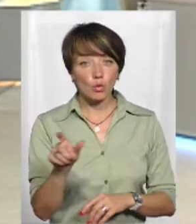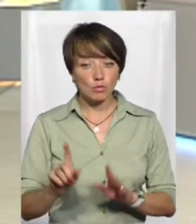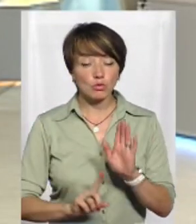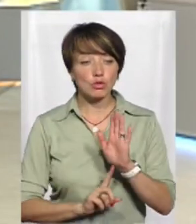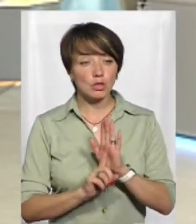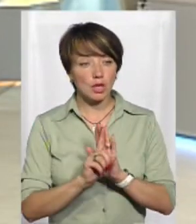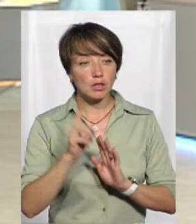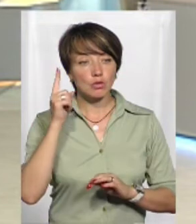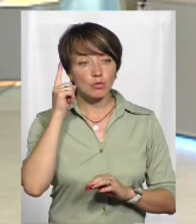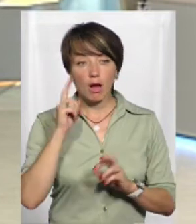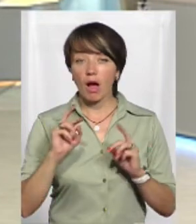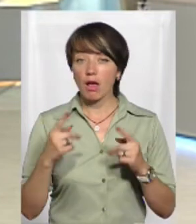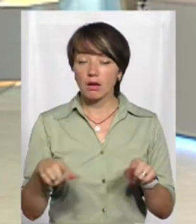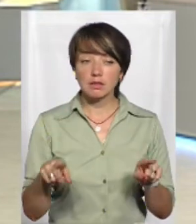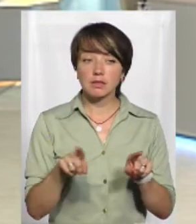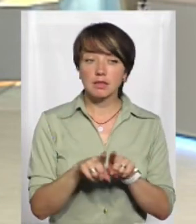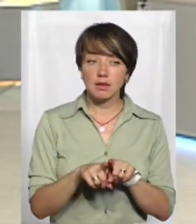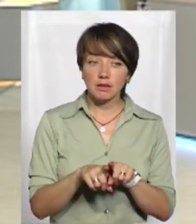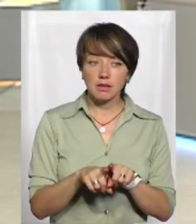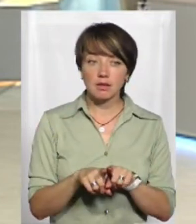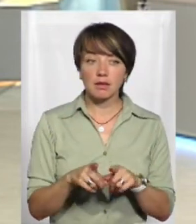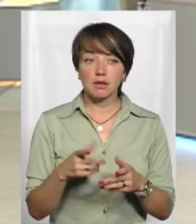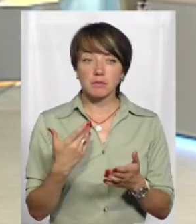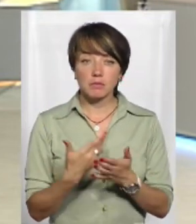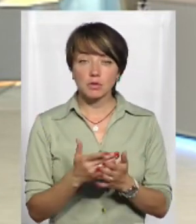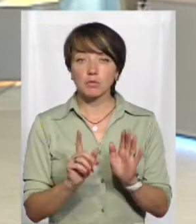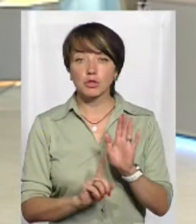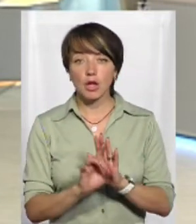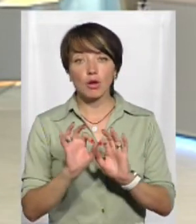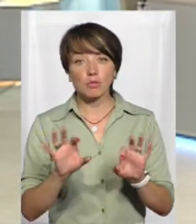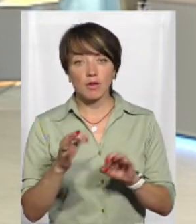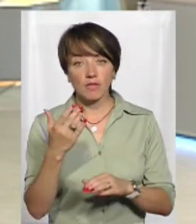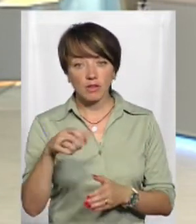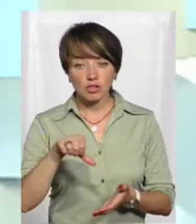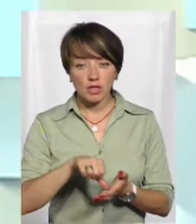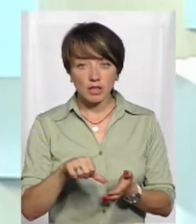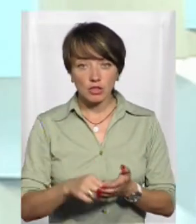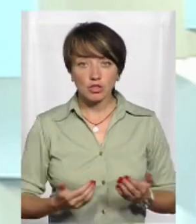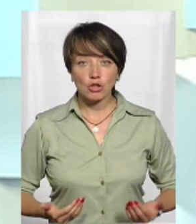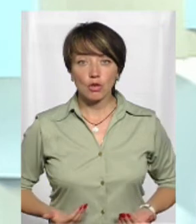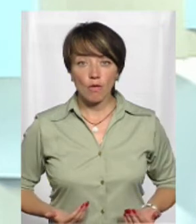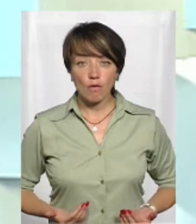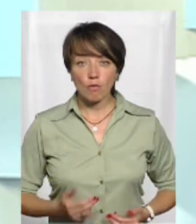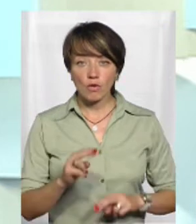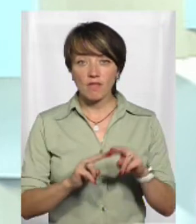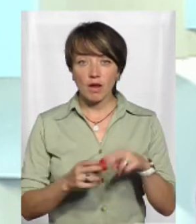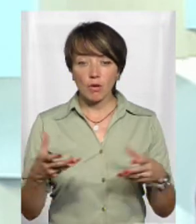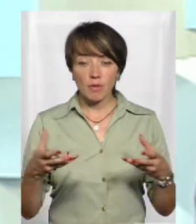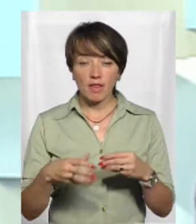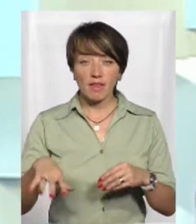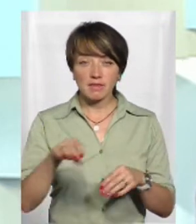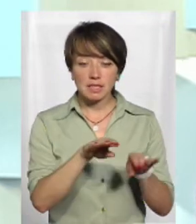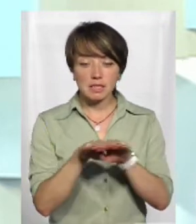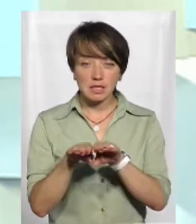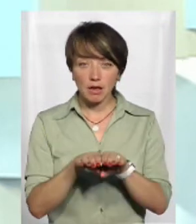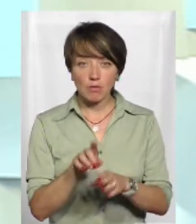починають вже думати, а як це так? А він ж починає їм розповідати, ну ви ж члени житлово-будівельного кооперативу. От так. На всіх стадіях,